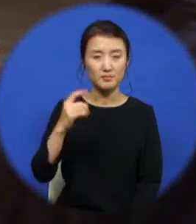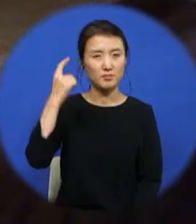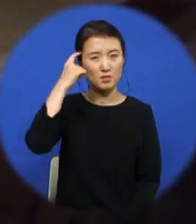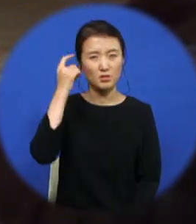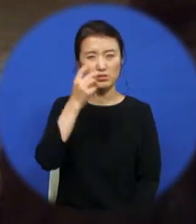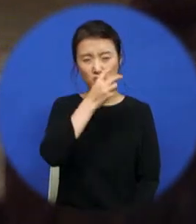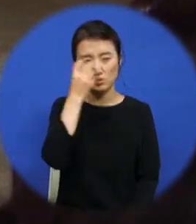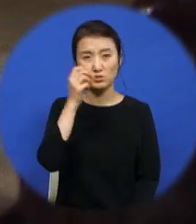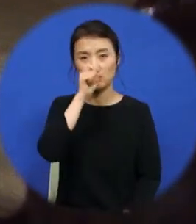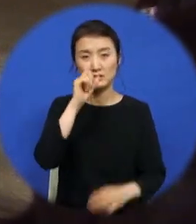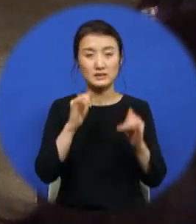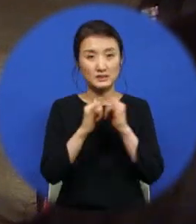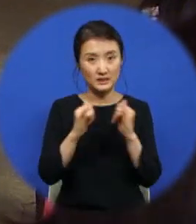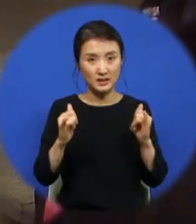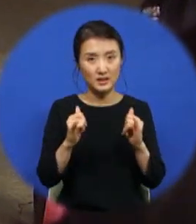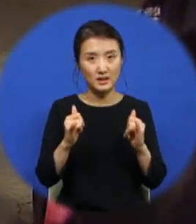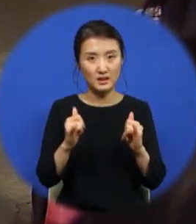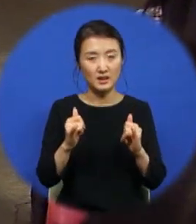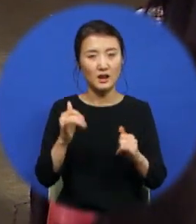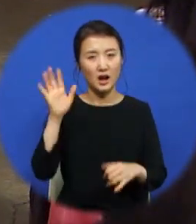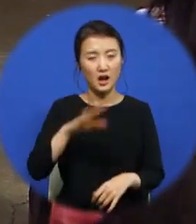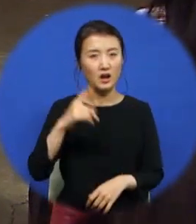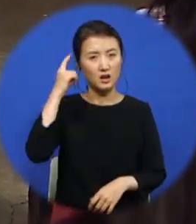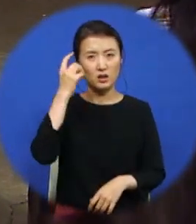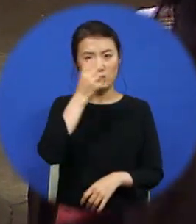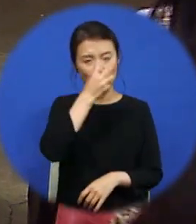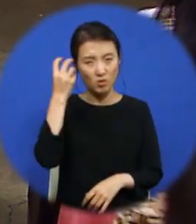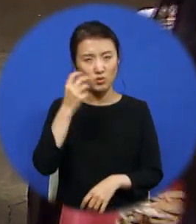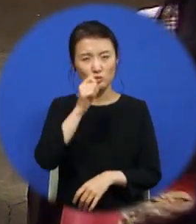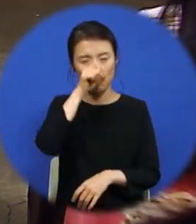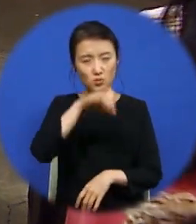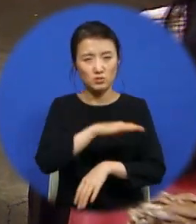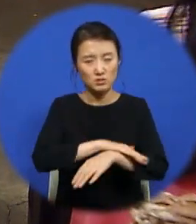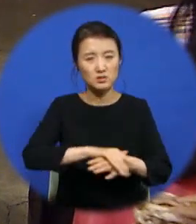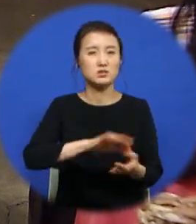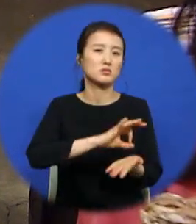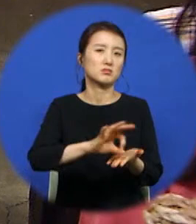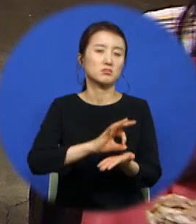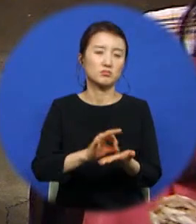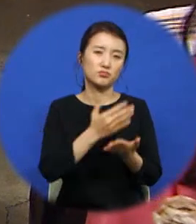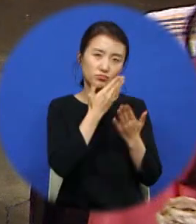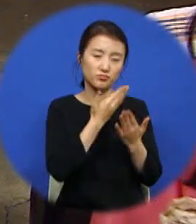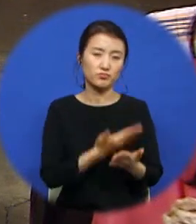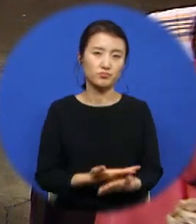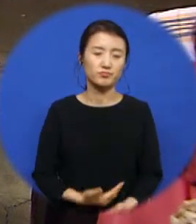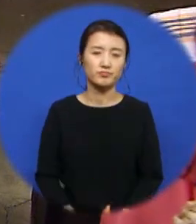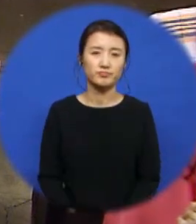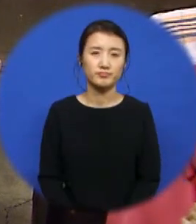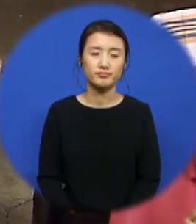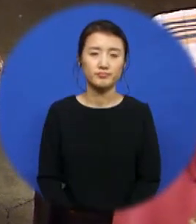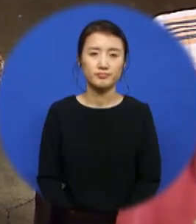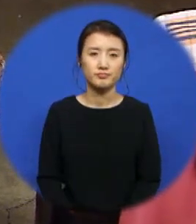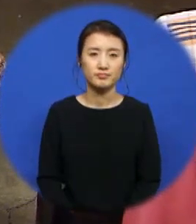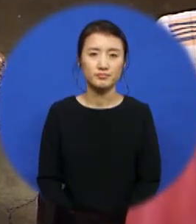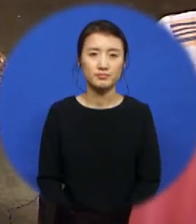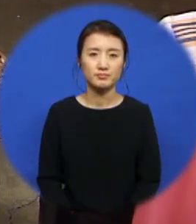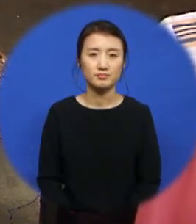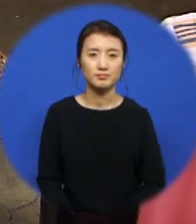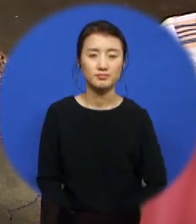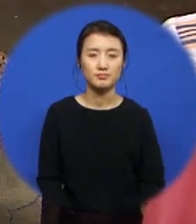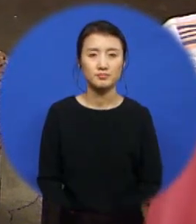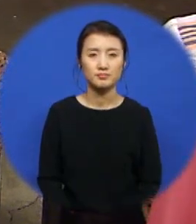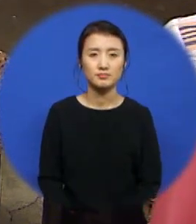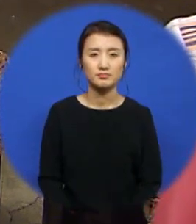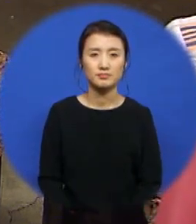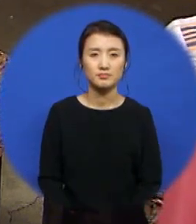사람도 예 좋은 머리를 올바르게 써야 될것 같애 까지 올바르게 그래서 정말 여러분이 보시면